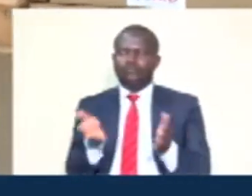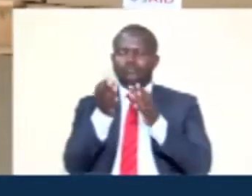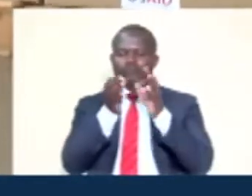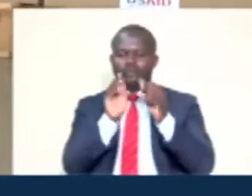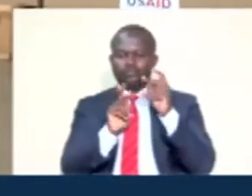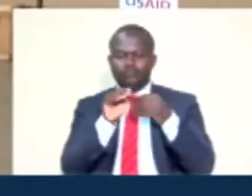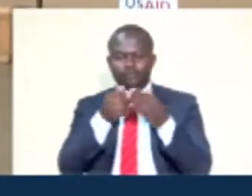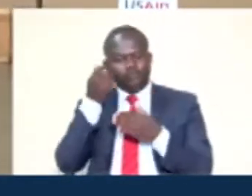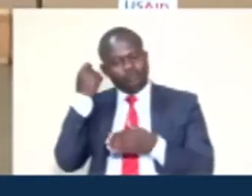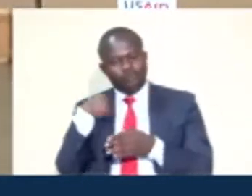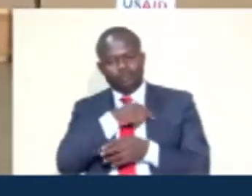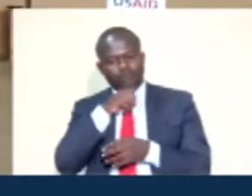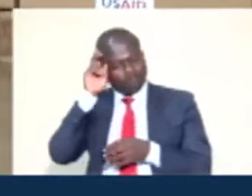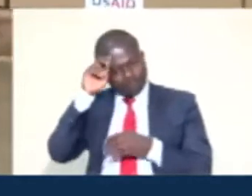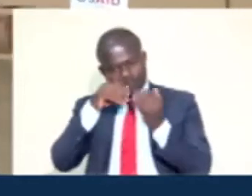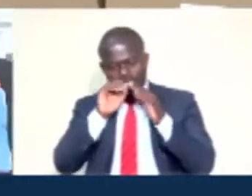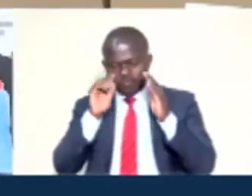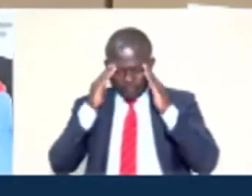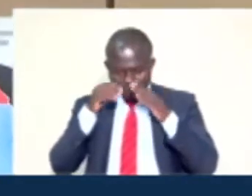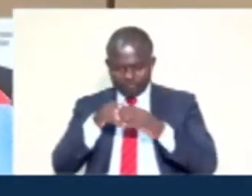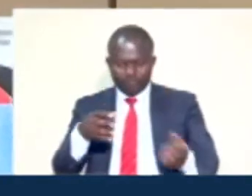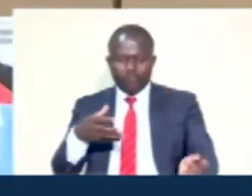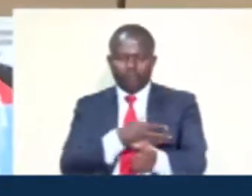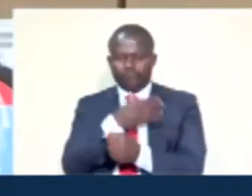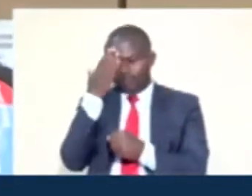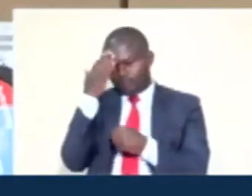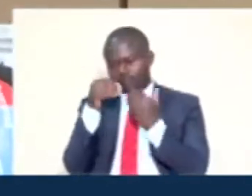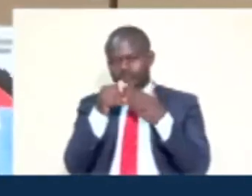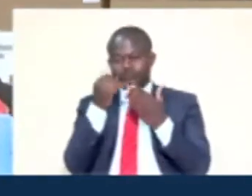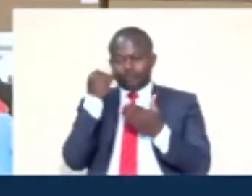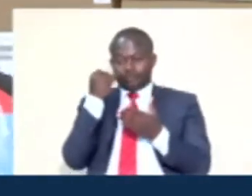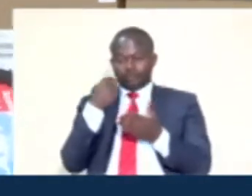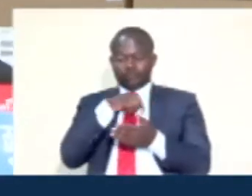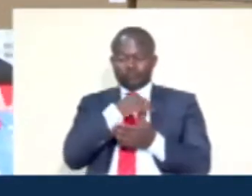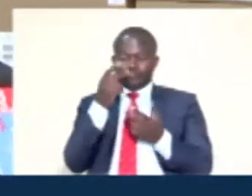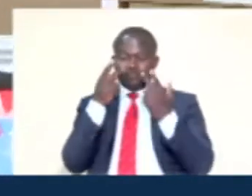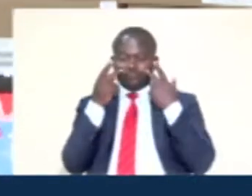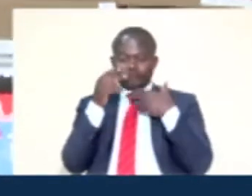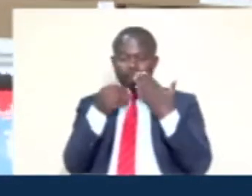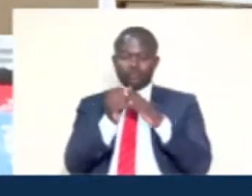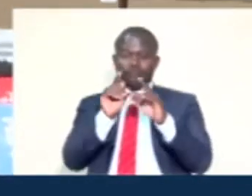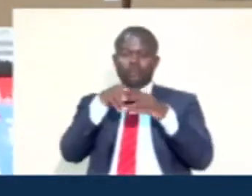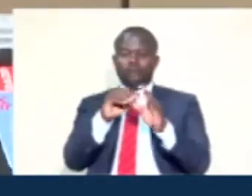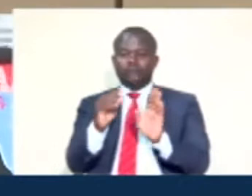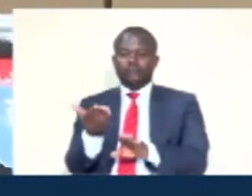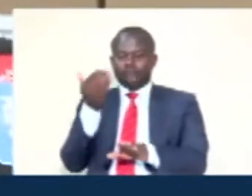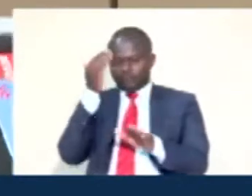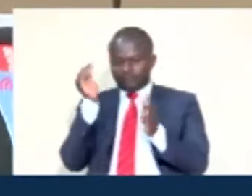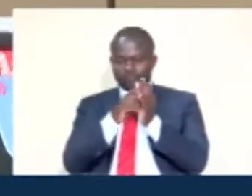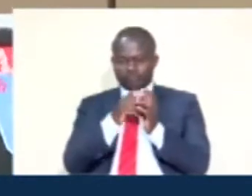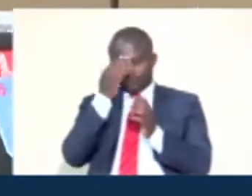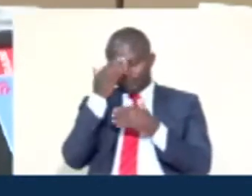abantu. Nibaza ko icyo nicyo turi gushyiramo imbaraga. Iyo turebye imibare dufite abitaba Imana bitewe